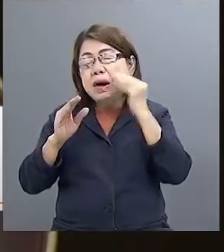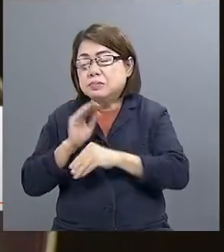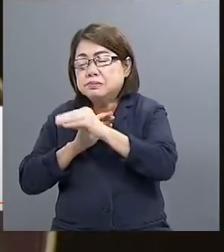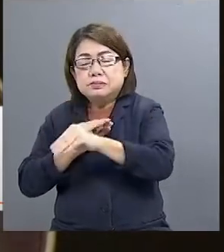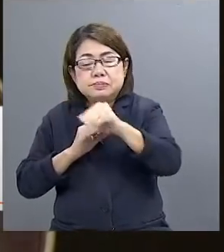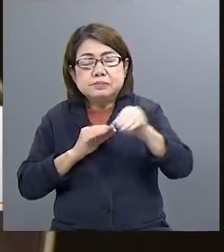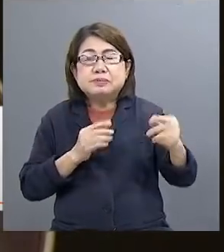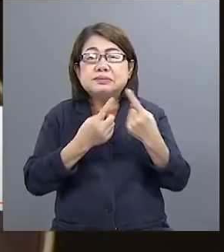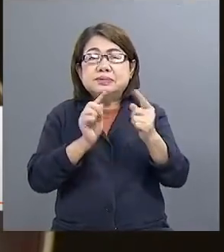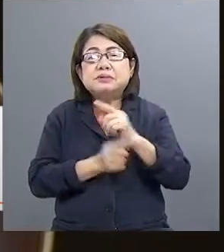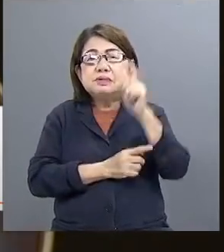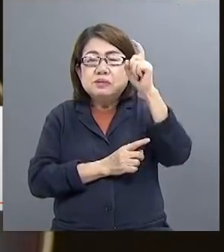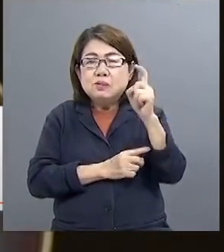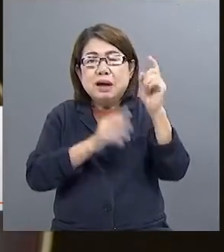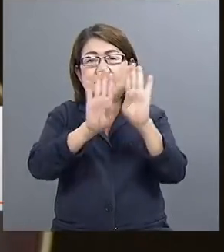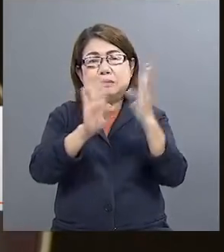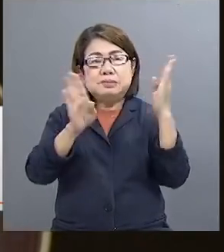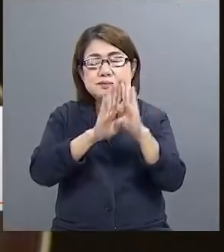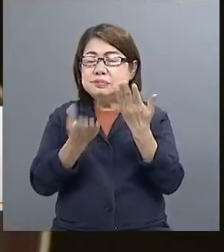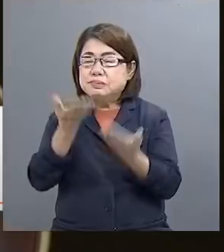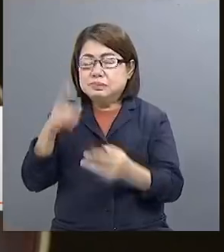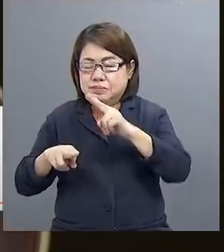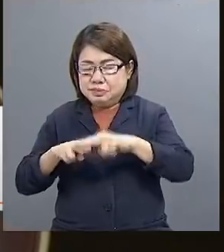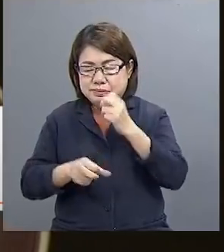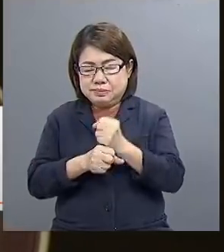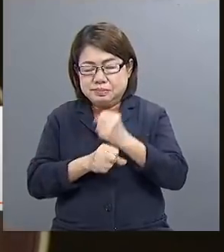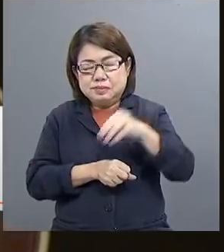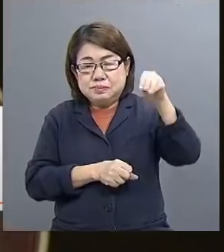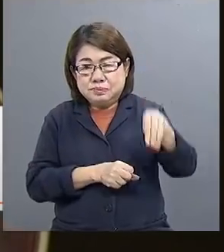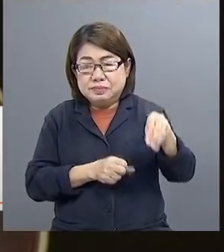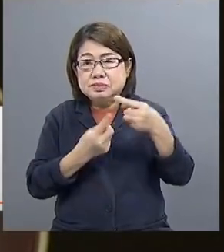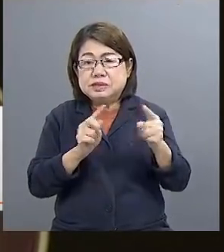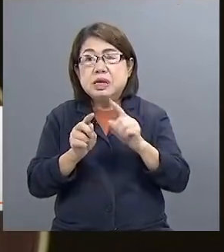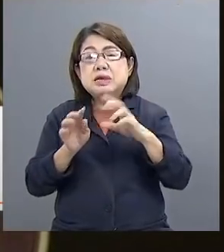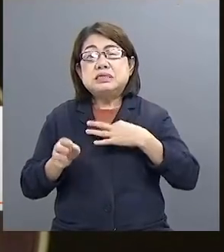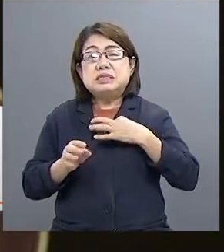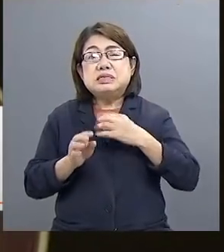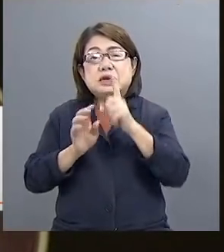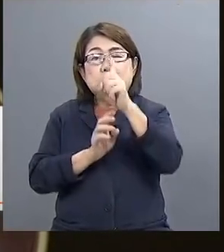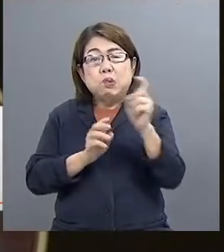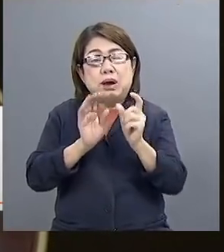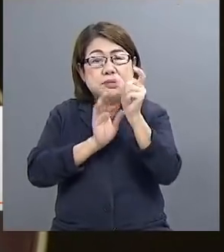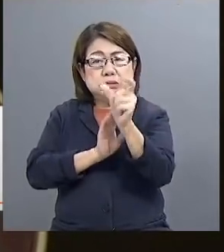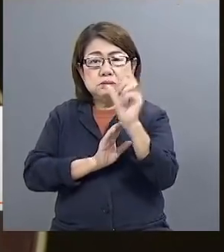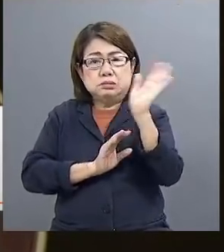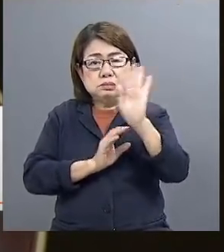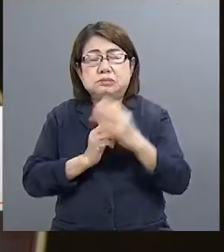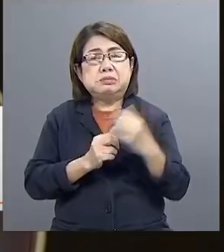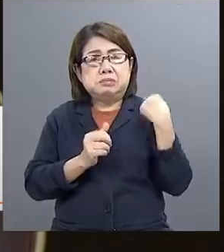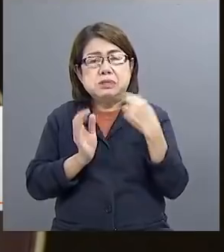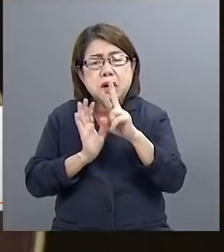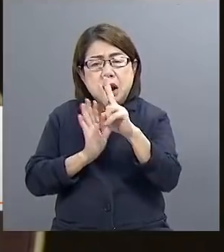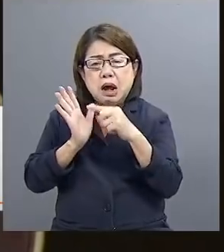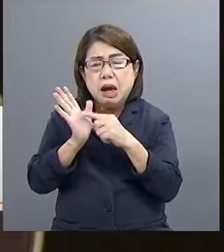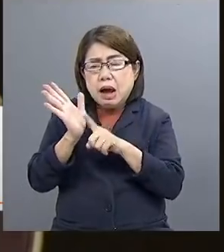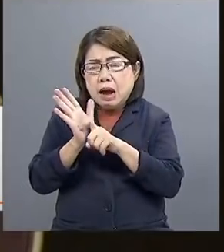มุมใดมุมหนึ่งบนโต๊ะทำงานแต่ไม่นิยมไปไว้ในตู้เสื้อผ้านะคะเพราะว่าถุงหอมนั่นอาจจะเกิดเชื้อราได้ค่ะเพราะ